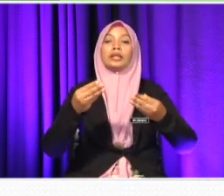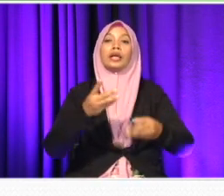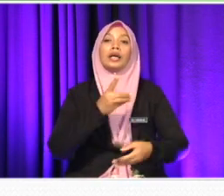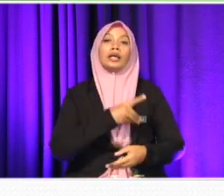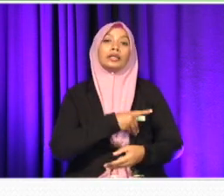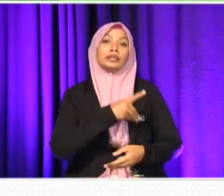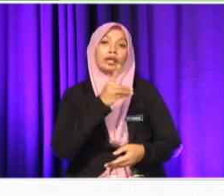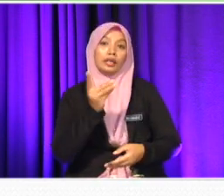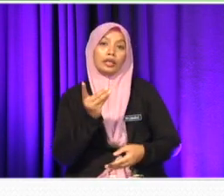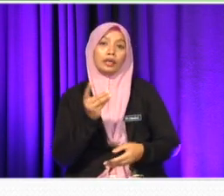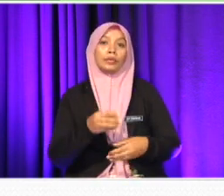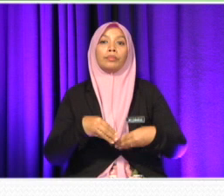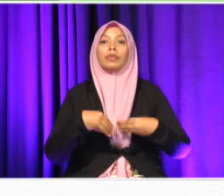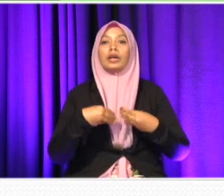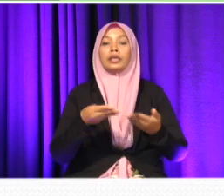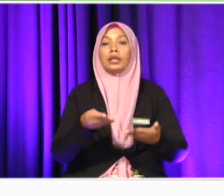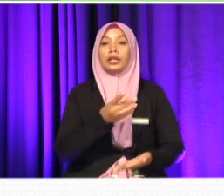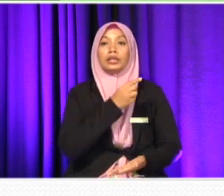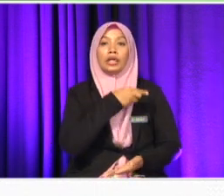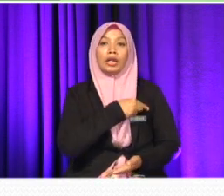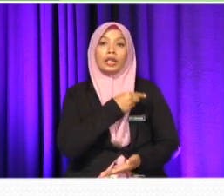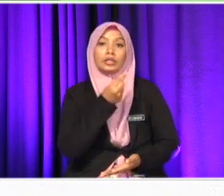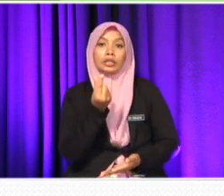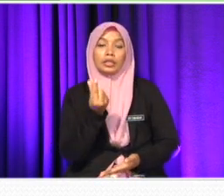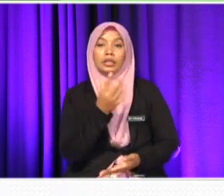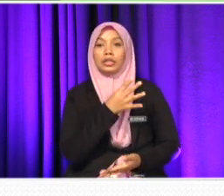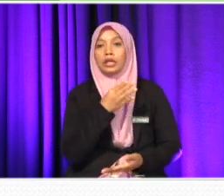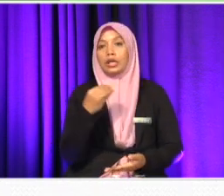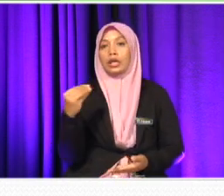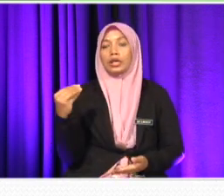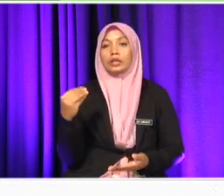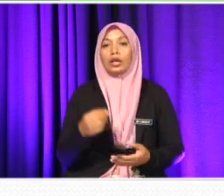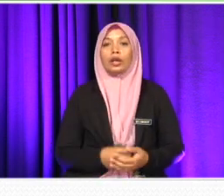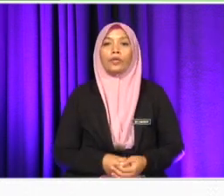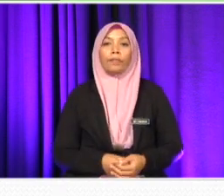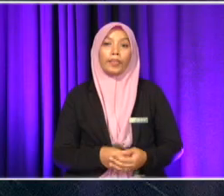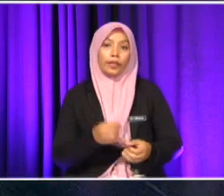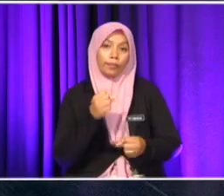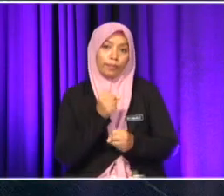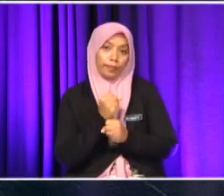pembayaran gaji dan upah kepada tenaga pekerja organisasi